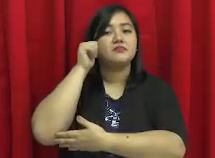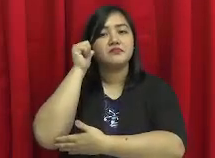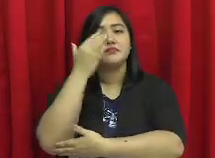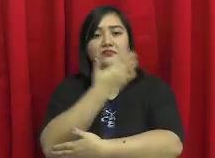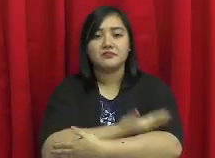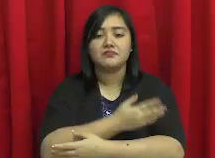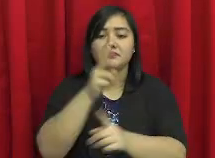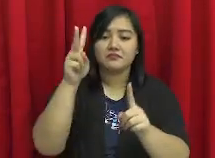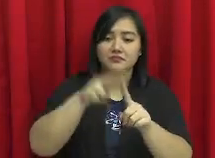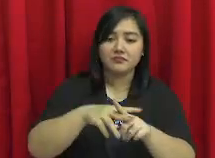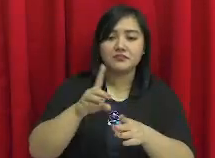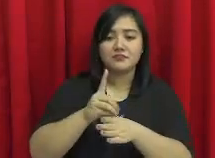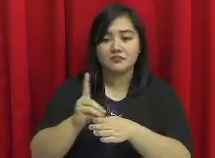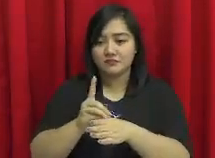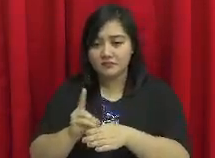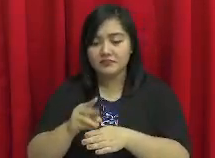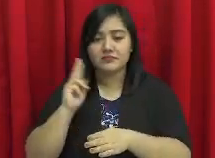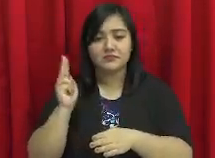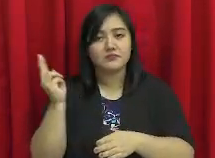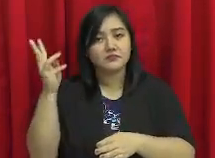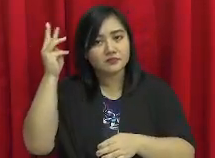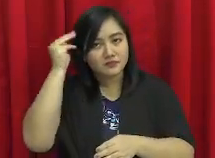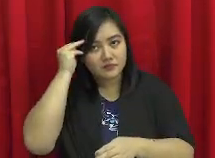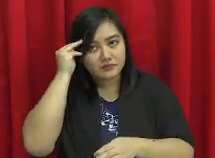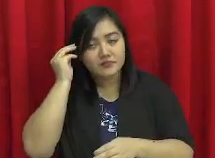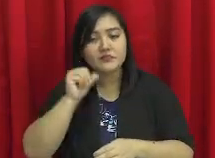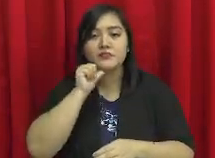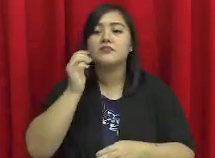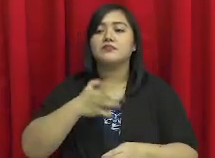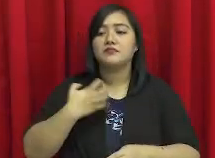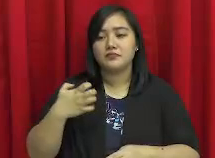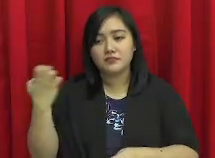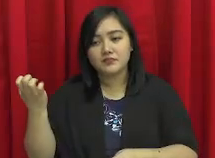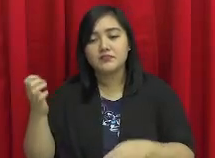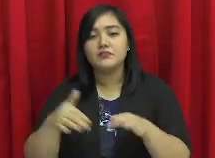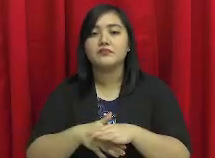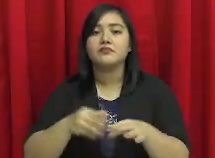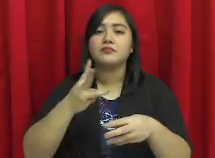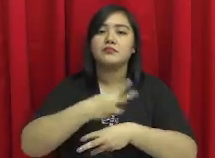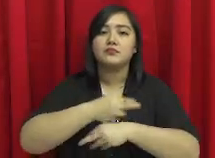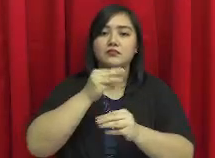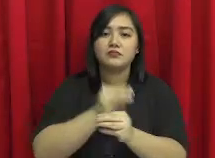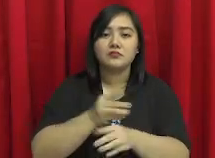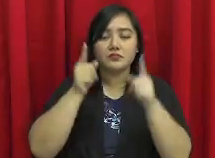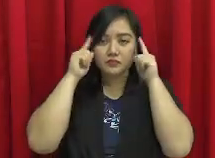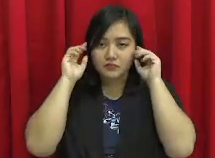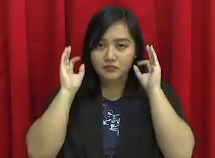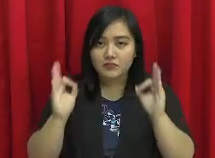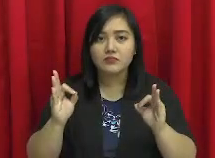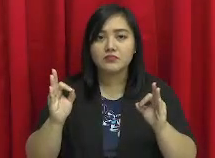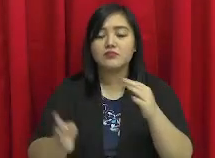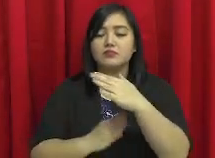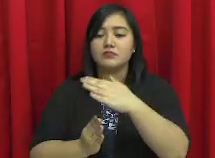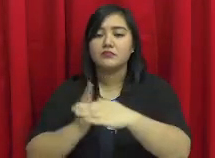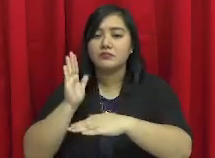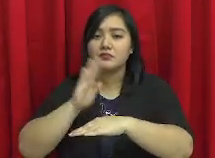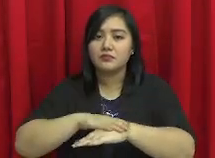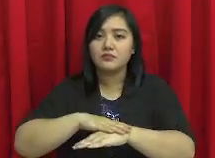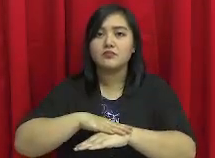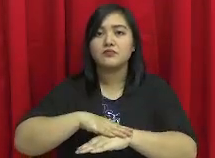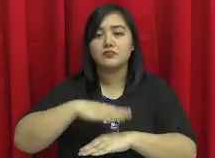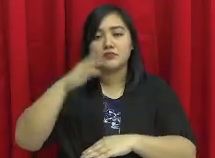isip, wag emosyon. Pagdating sa decision making, isip, wag emosyon. Bakit? Dahil